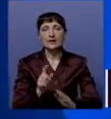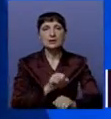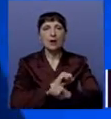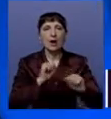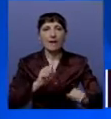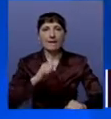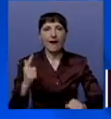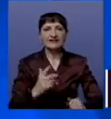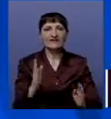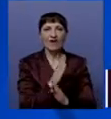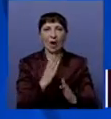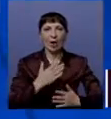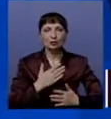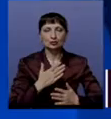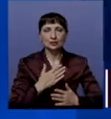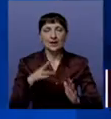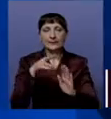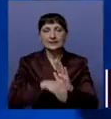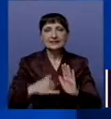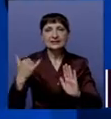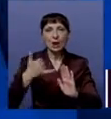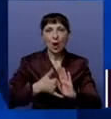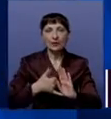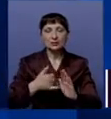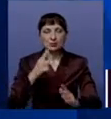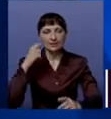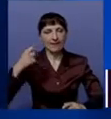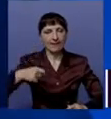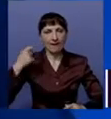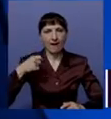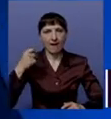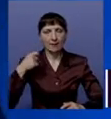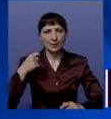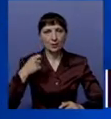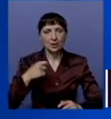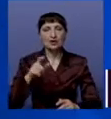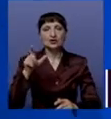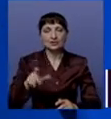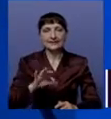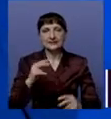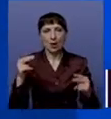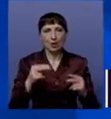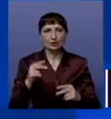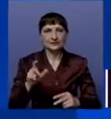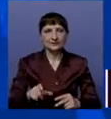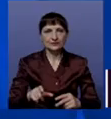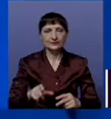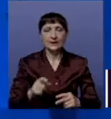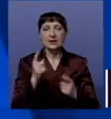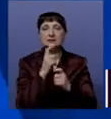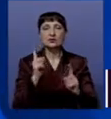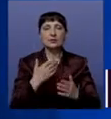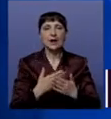хлопка газовоздушной смеси во время наполнения емкостей запечатлел на камеру мобильного телефона один из очевидцев. Сообщается,